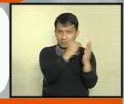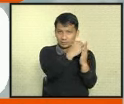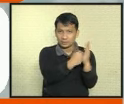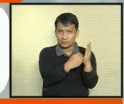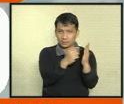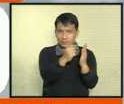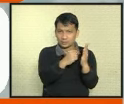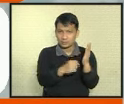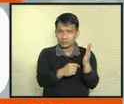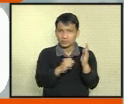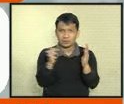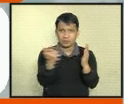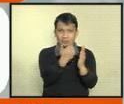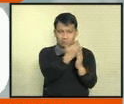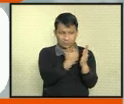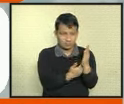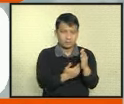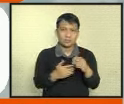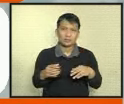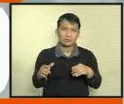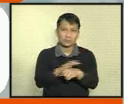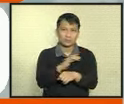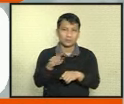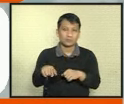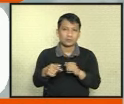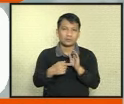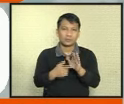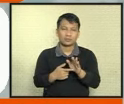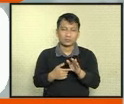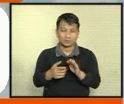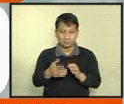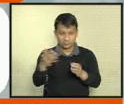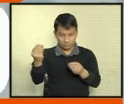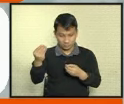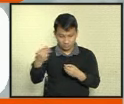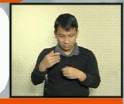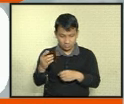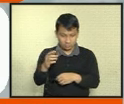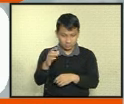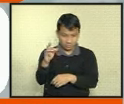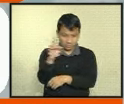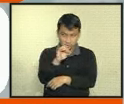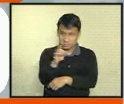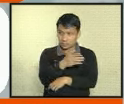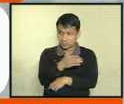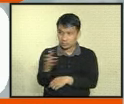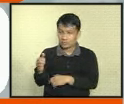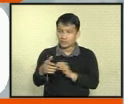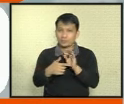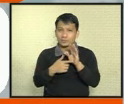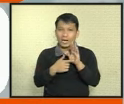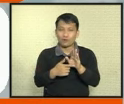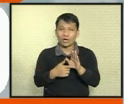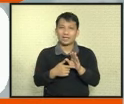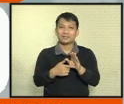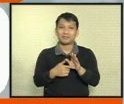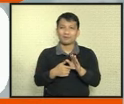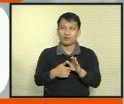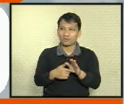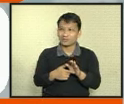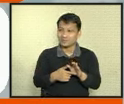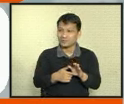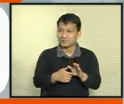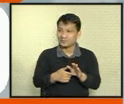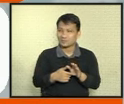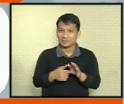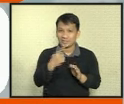magkano po lahat-lahat? Kung... Sobra-sobra na. Ang pinadala lang ng mama niya from December hanggang February 1, 113. Okay. Ano ibibigay ko